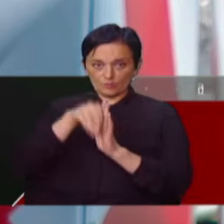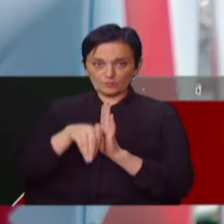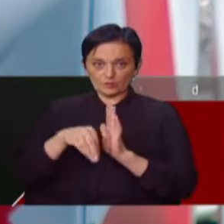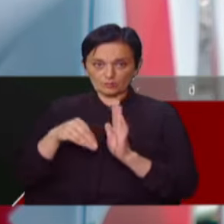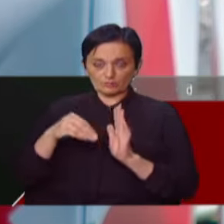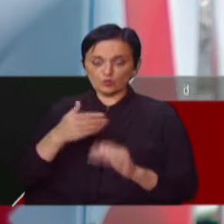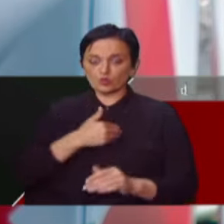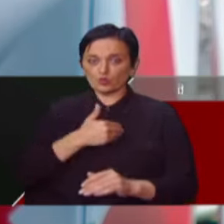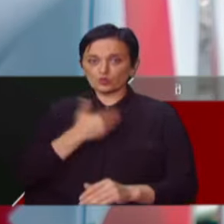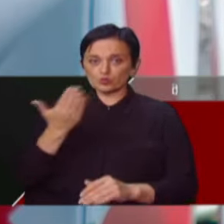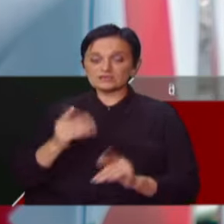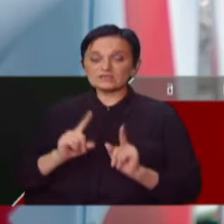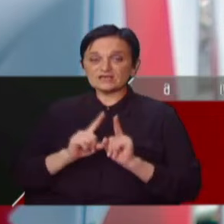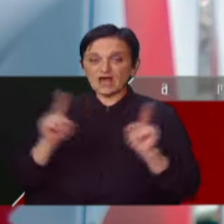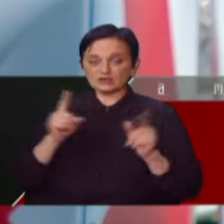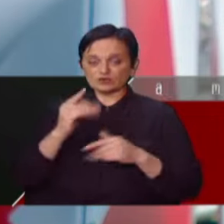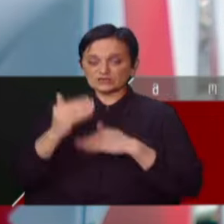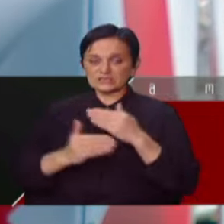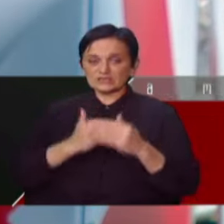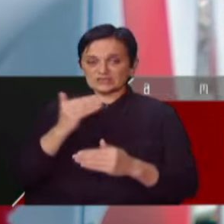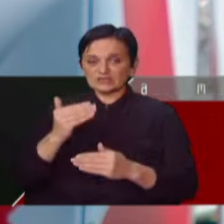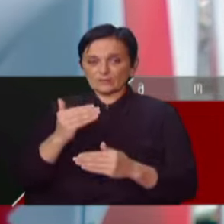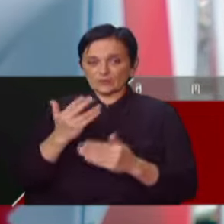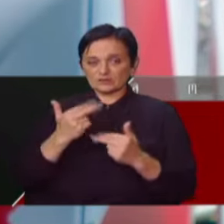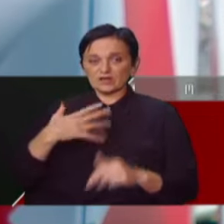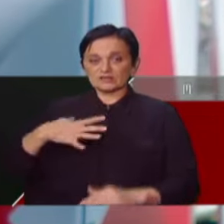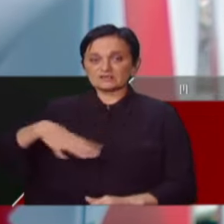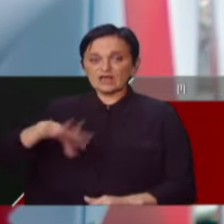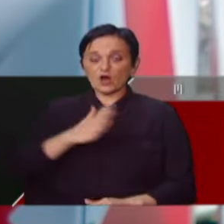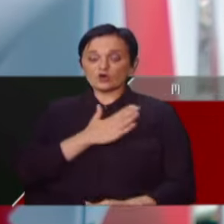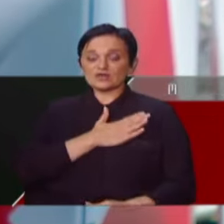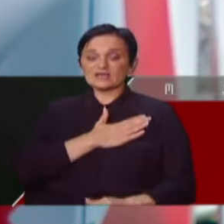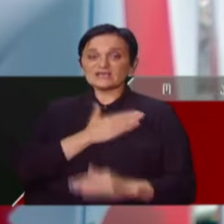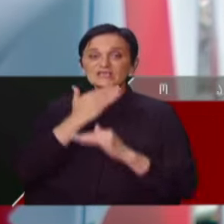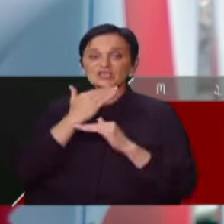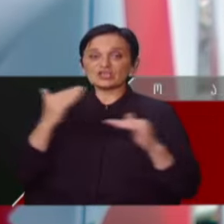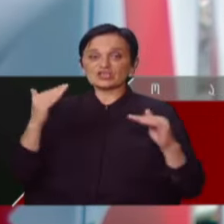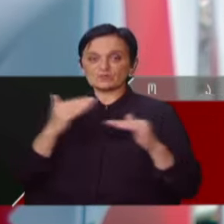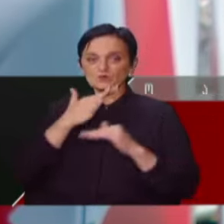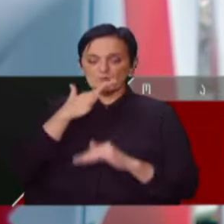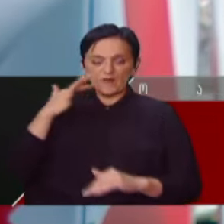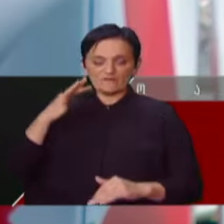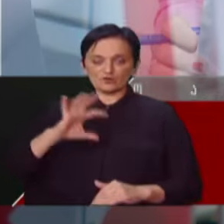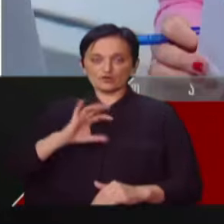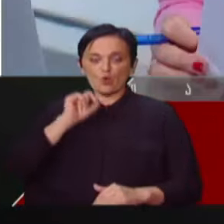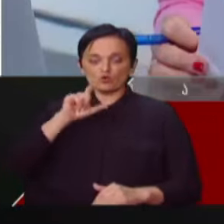მათ განსაკუთრებული წარმატებები და საქართველოს ჰიმნის საჟღერება, ბევრი ოქროს